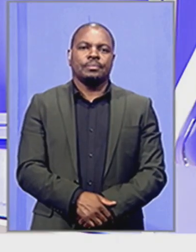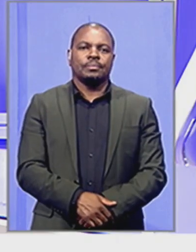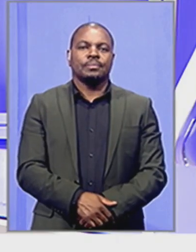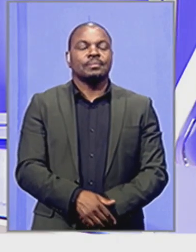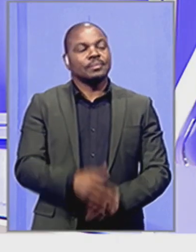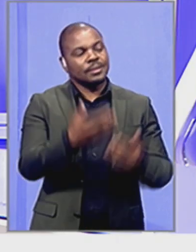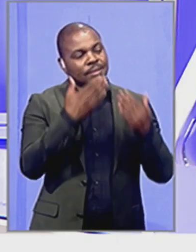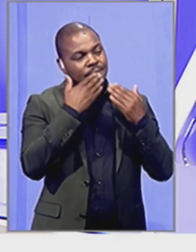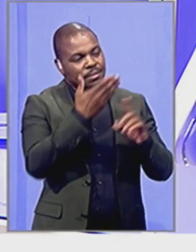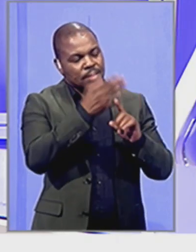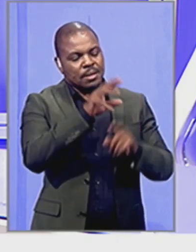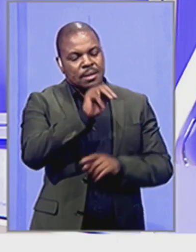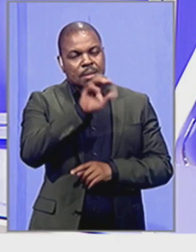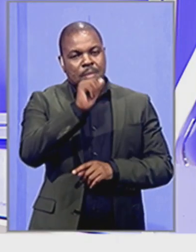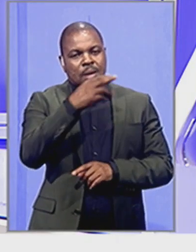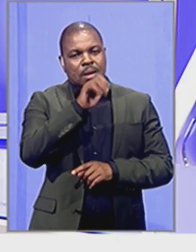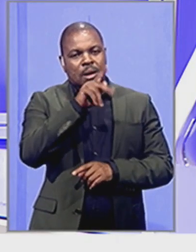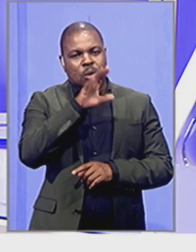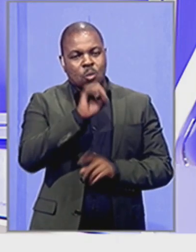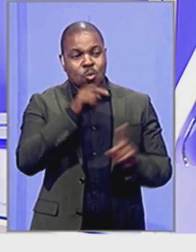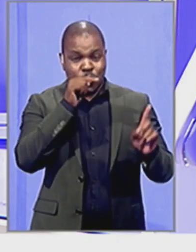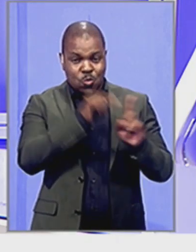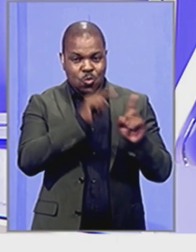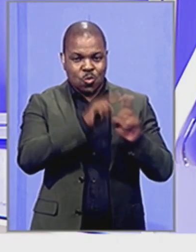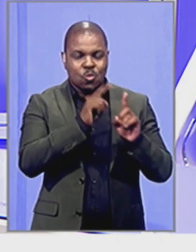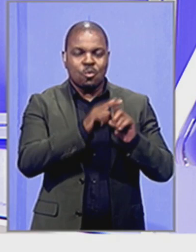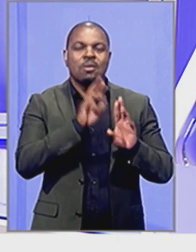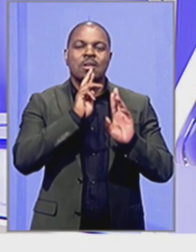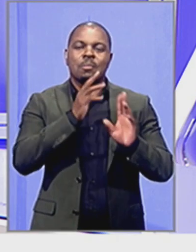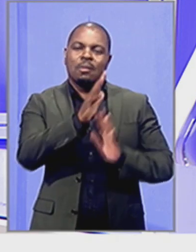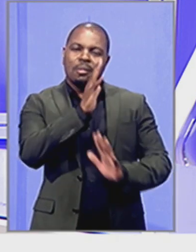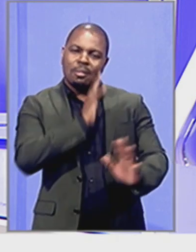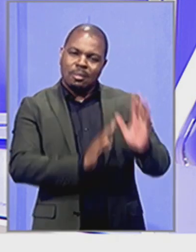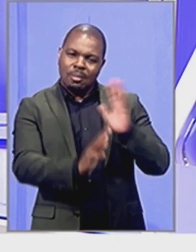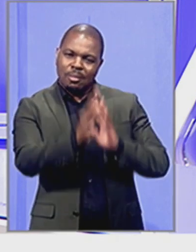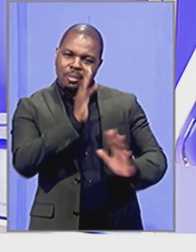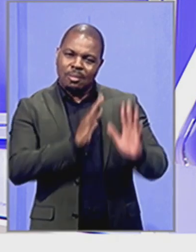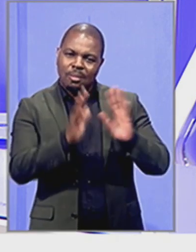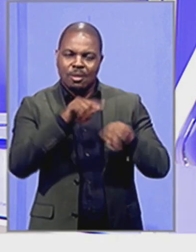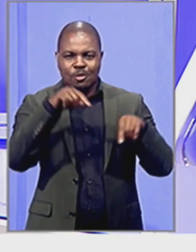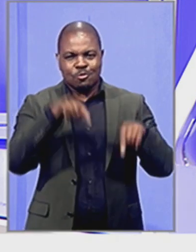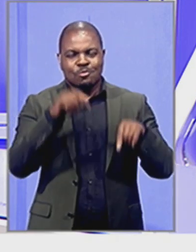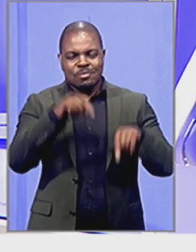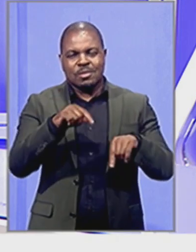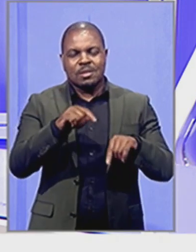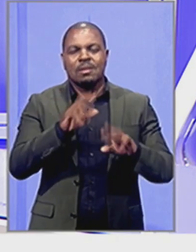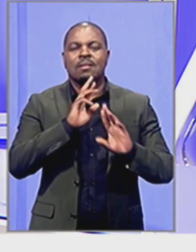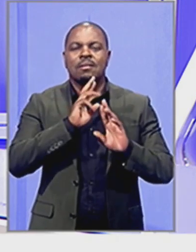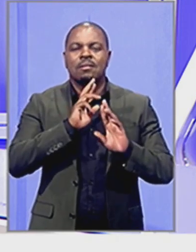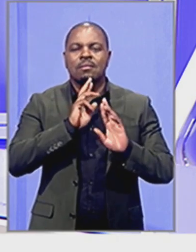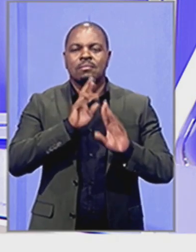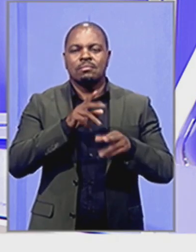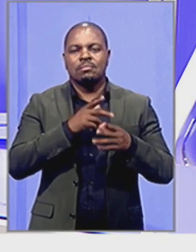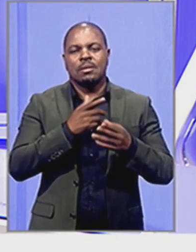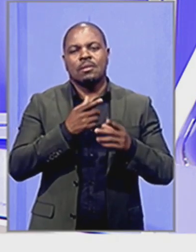taba go leboge Mahlako e be le yena Mahlako Komane a re alela taba ya letšatši ya go lokolola ga dipoelo tša marematlou.